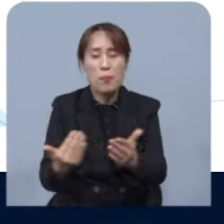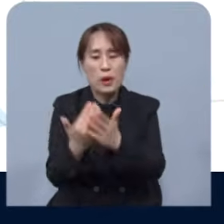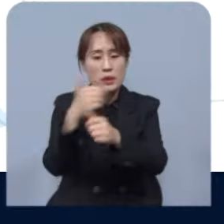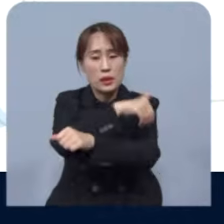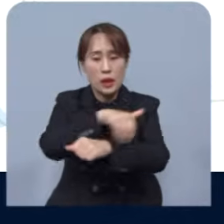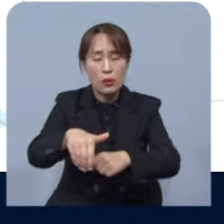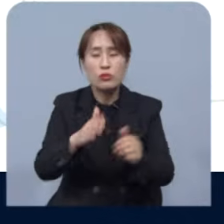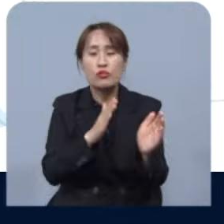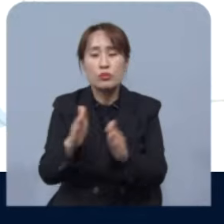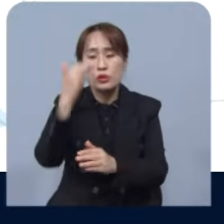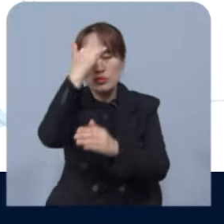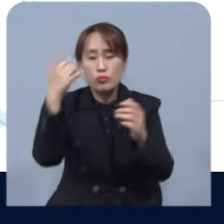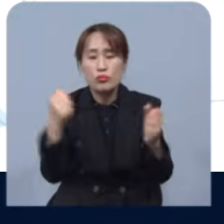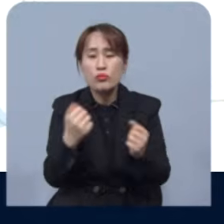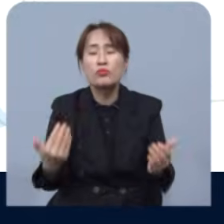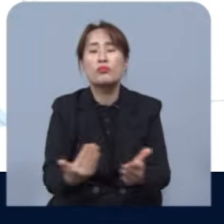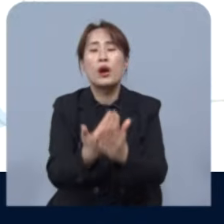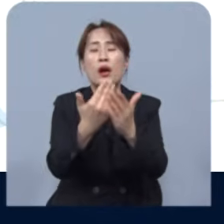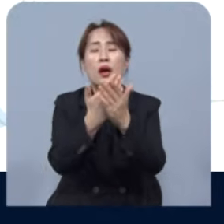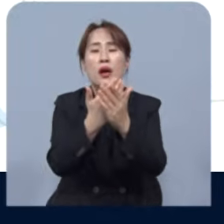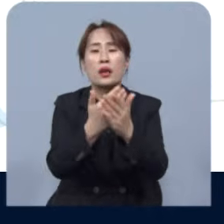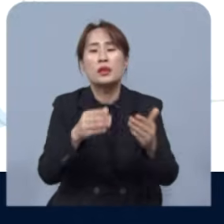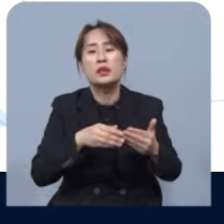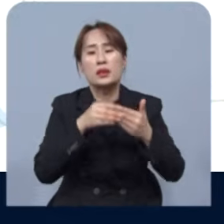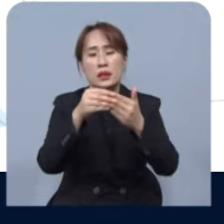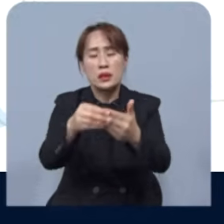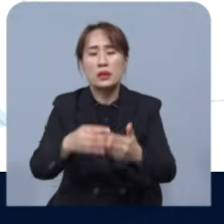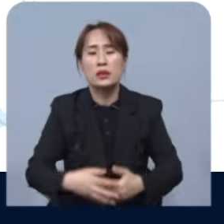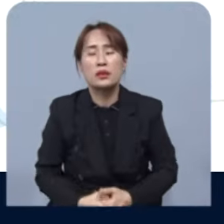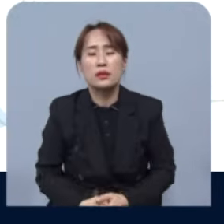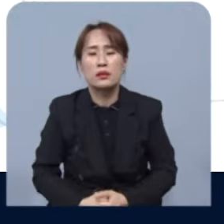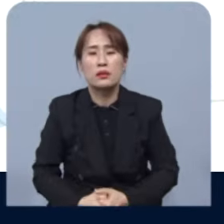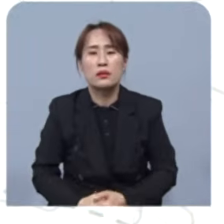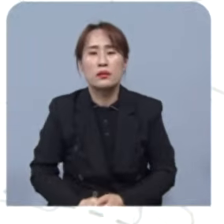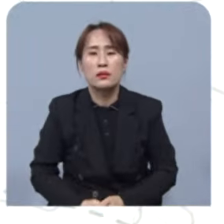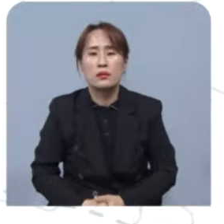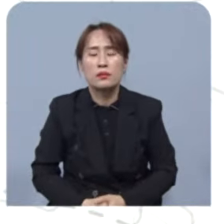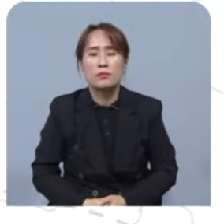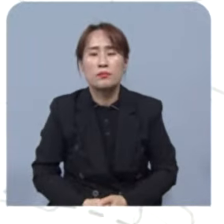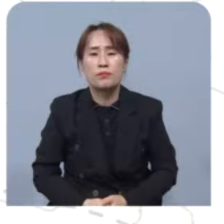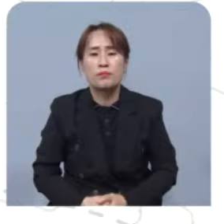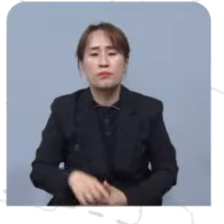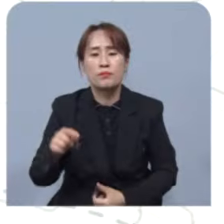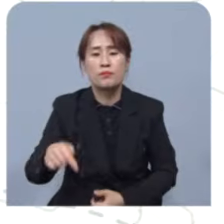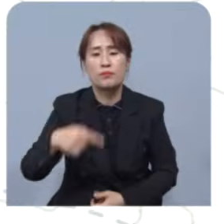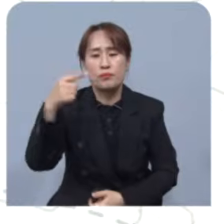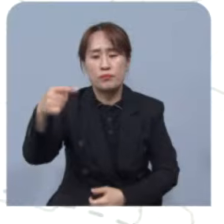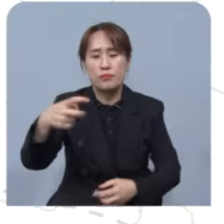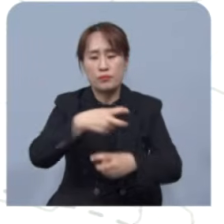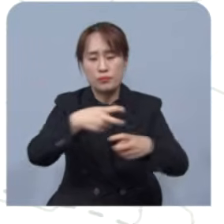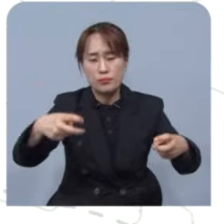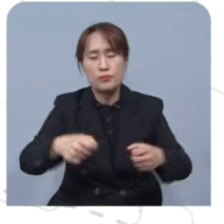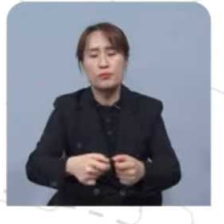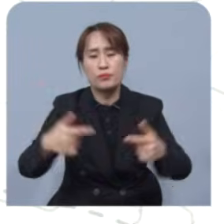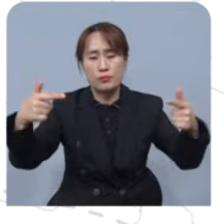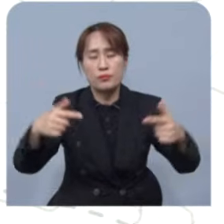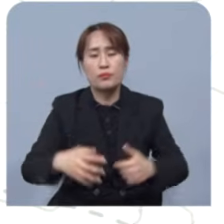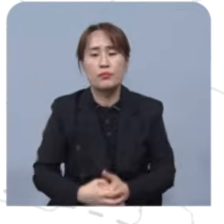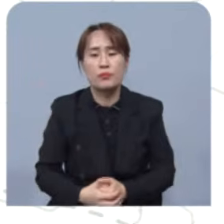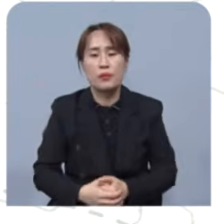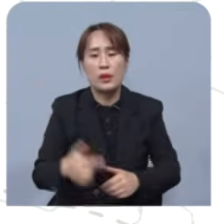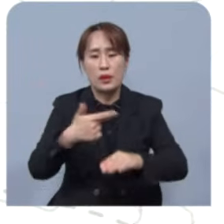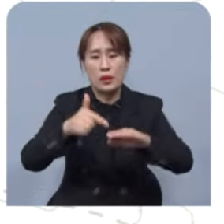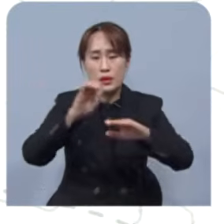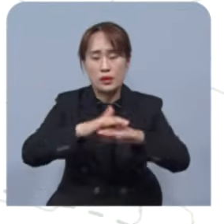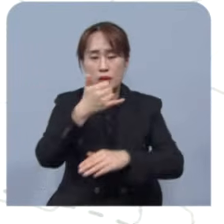완성하여 충북의 발전을 견인하도록 하겠습니다. 다음으로 교통망 확충입니다.